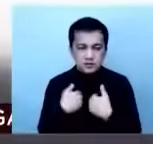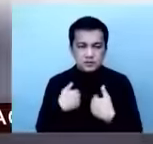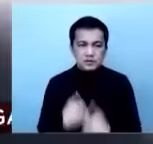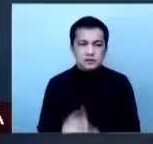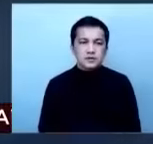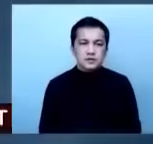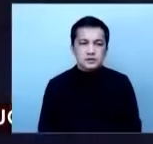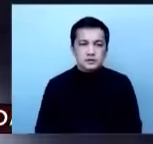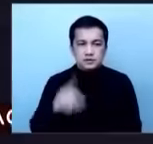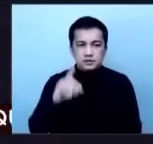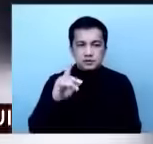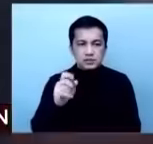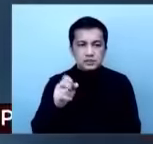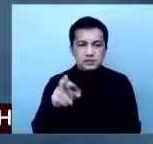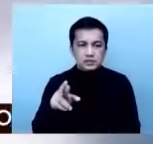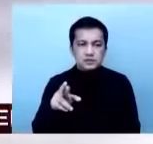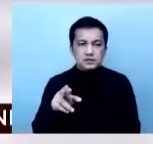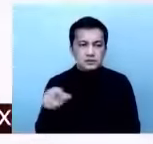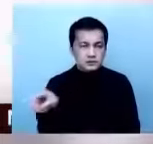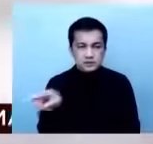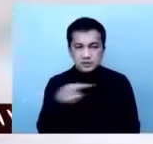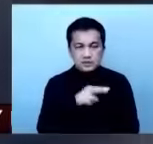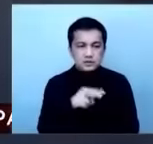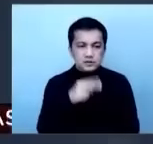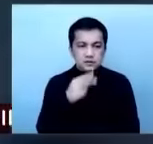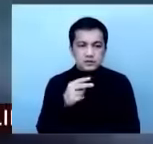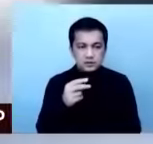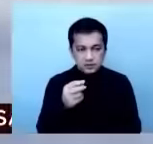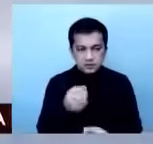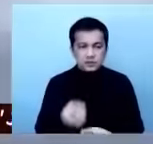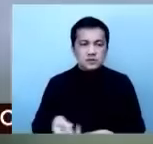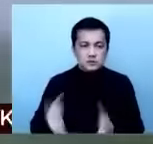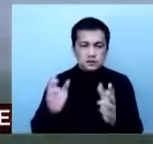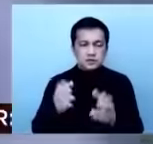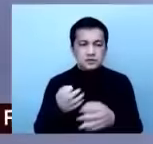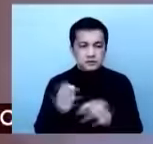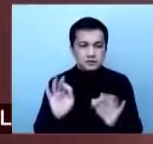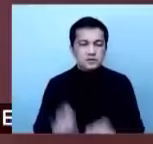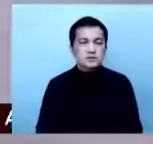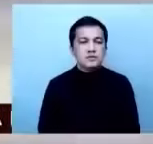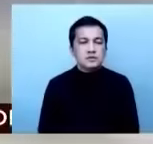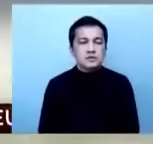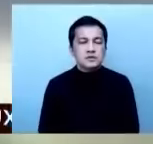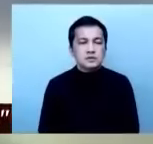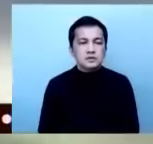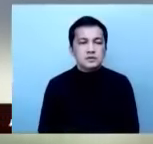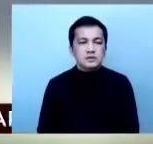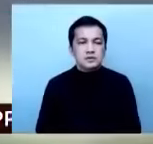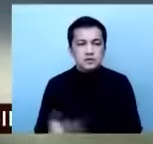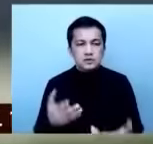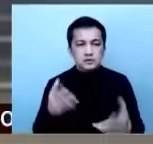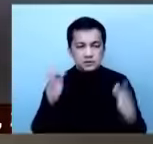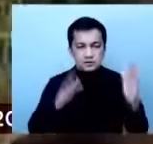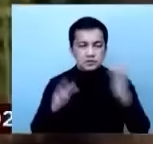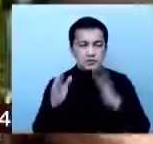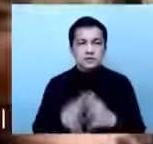guys, tinanin guys, kay na-release na naman. So, wala na yung problema guys.